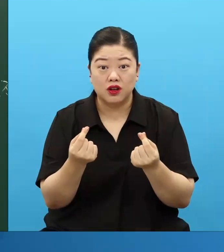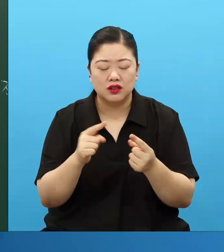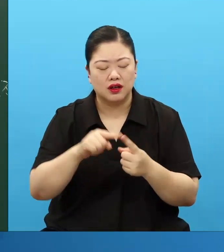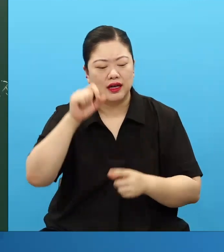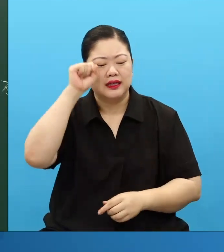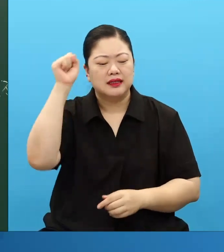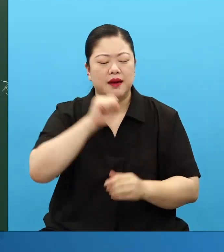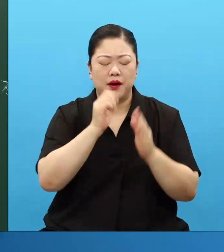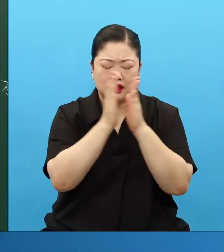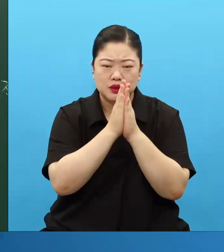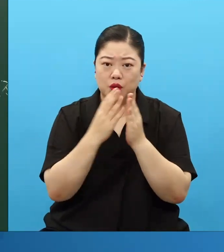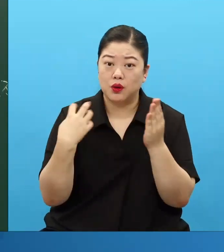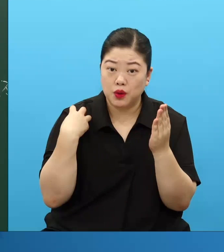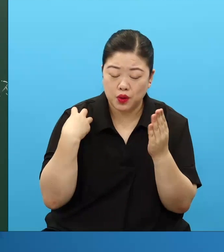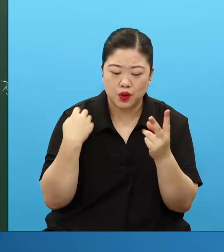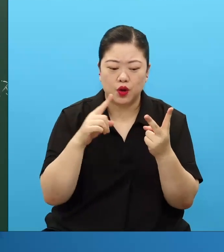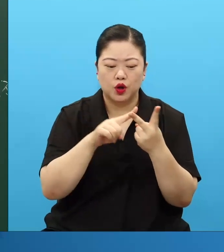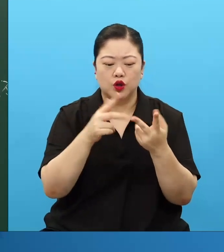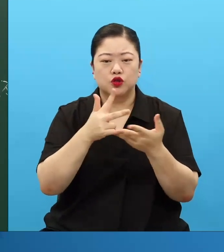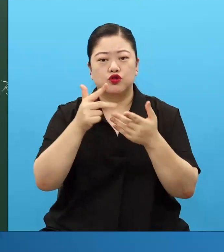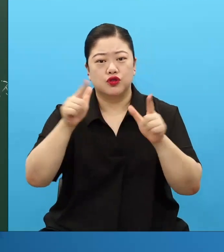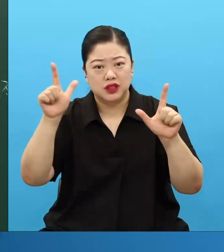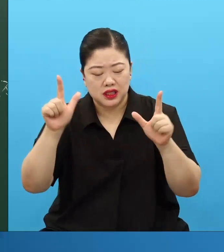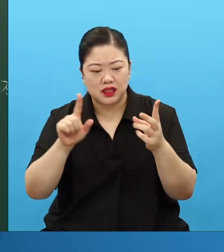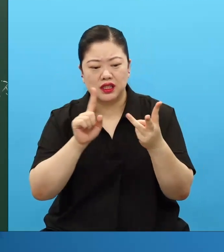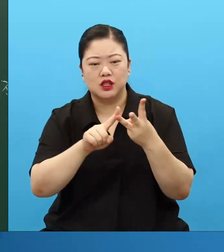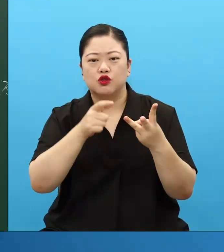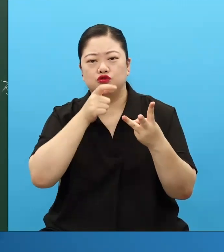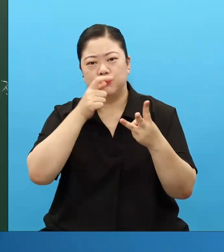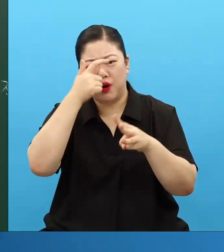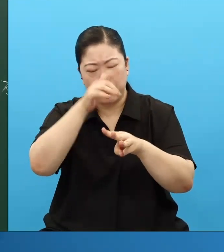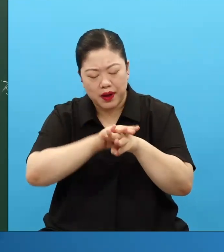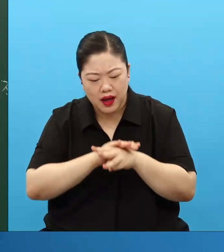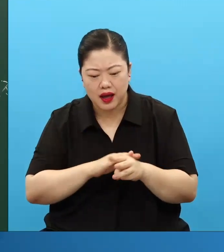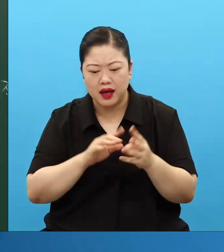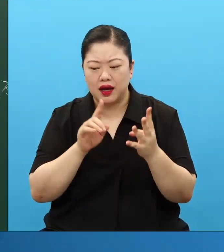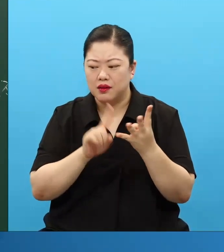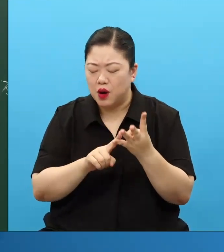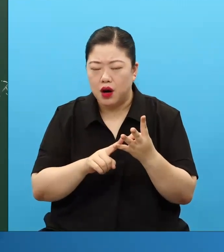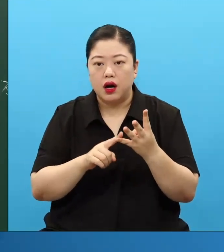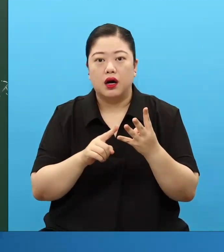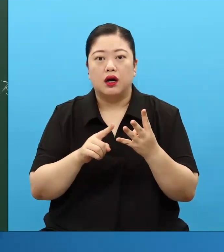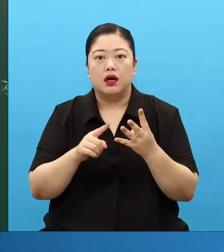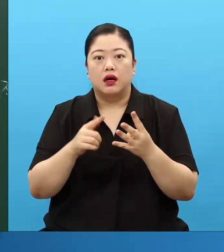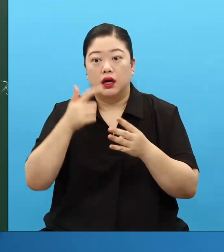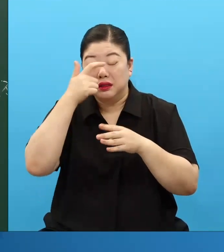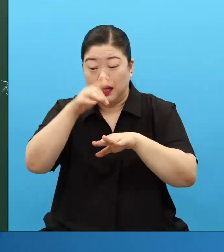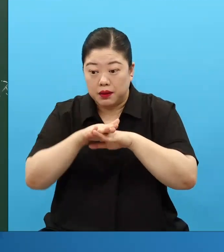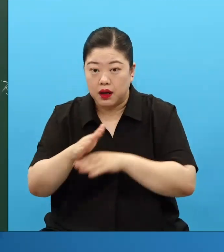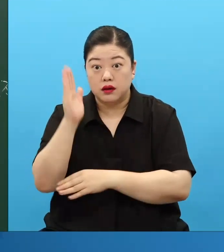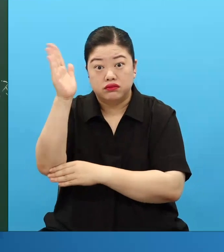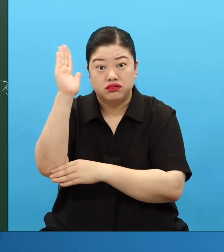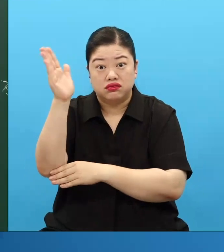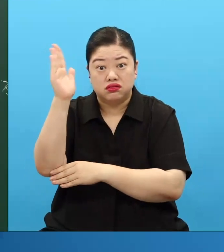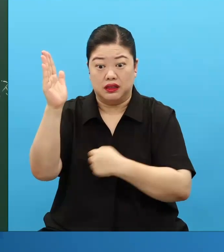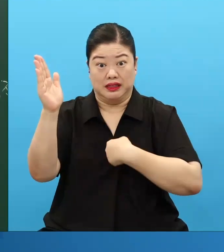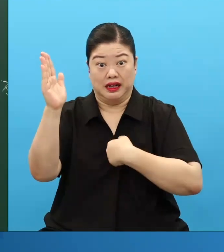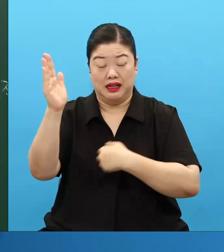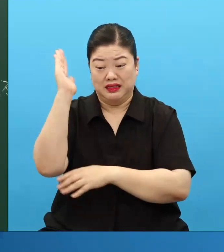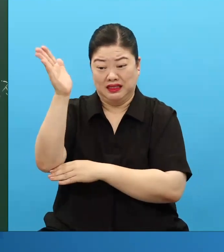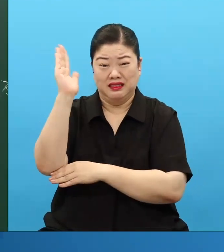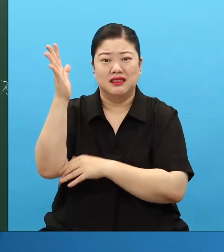said, 그렇죠. okay. 그게 복음이요. That is the gospel. 아무리 연약한 사람도 오케이. And no matter how weak that person may be, I said okay to